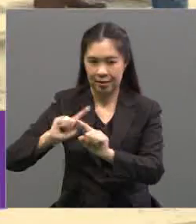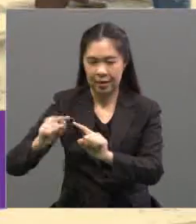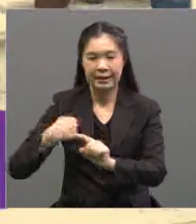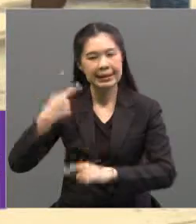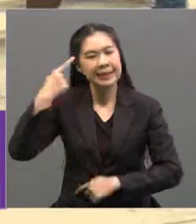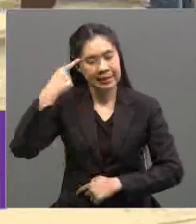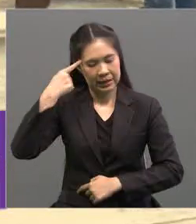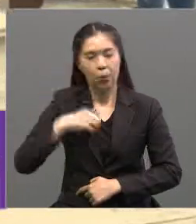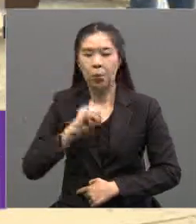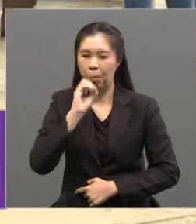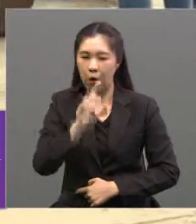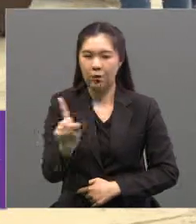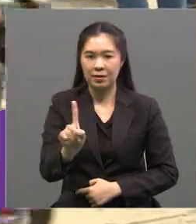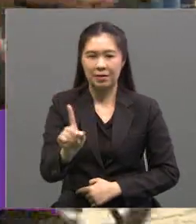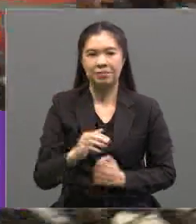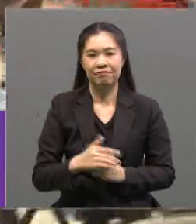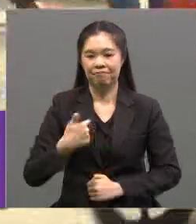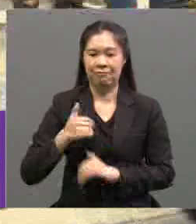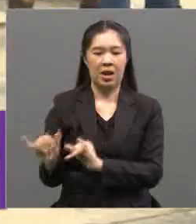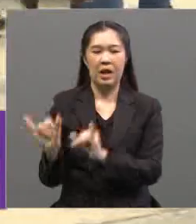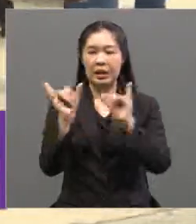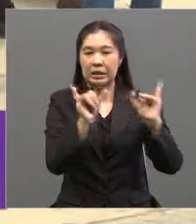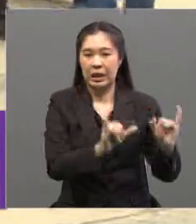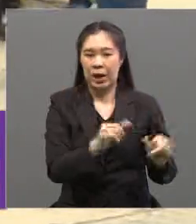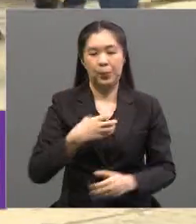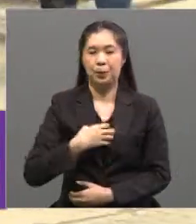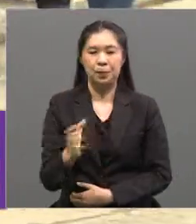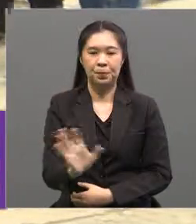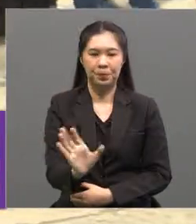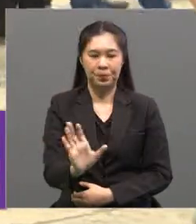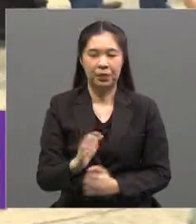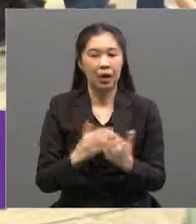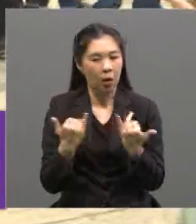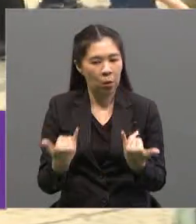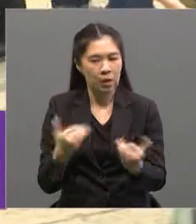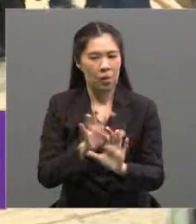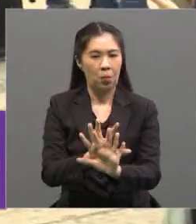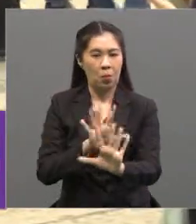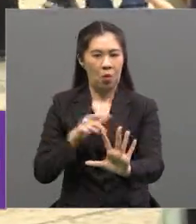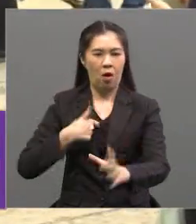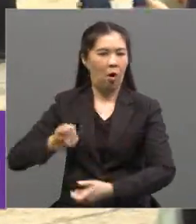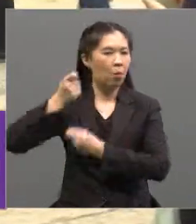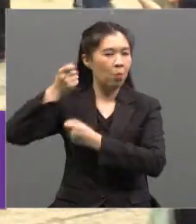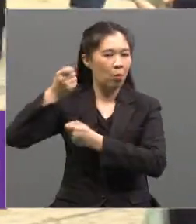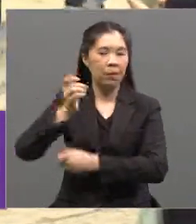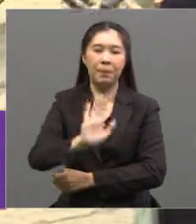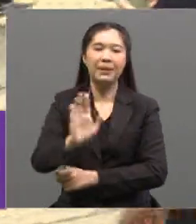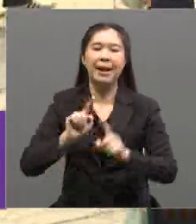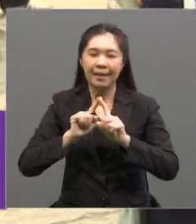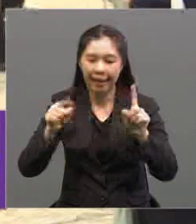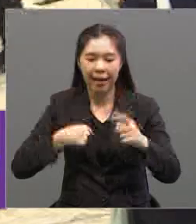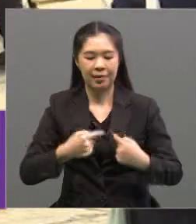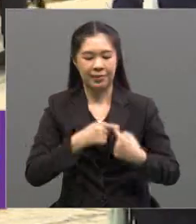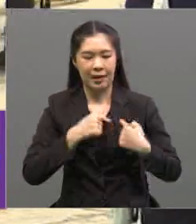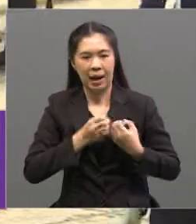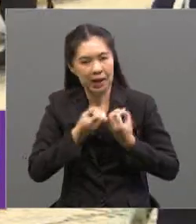ดยืนเดิมอยู่นะครับที่บอกไปคือไม่ย้ายไปไหนส่วนที่มารวมตัวกันในวันนี้ไม่ได้มาประท้วงเพียงแค่มาให้กำลัง